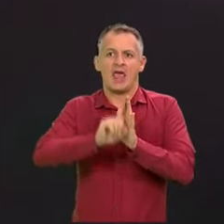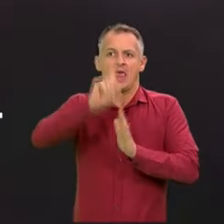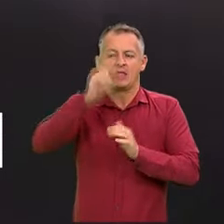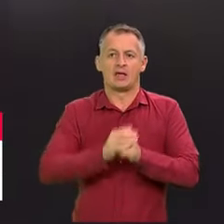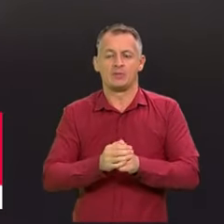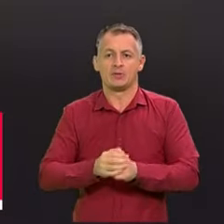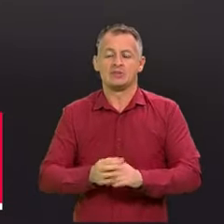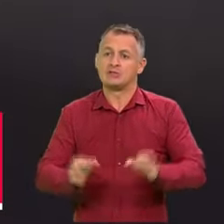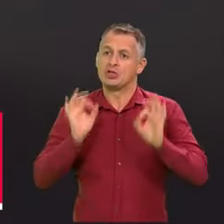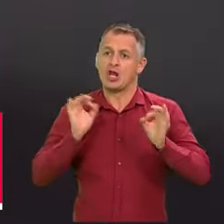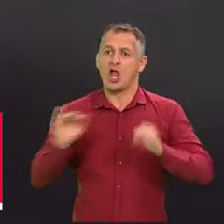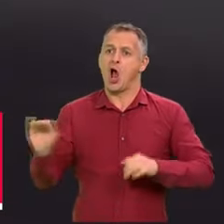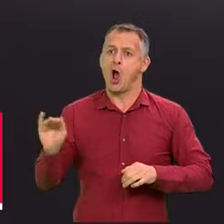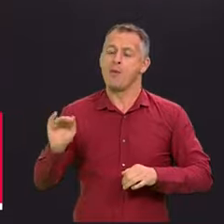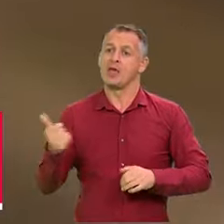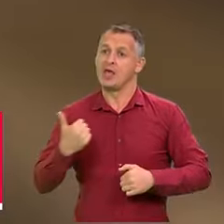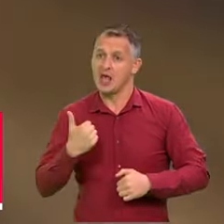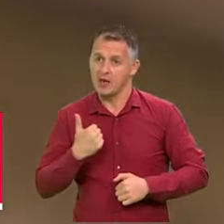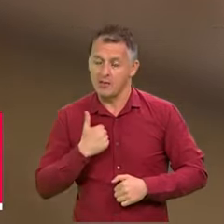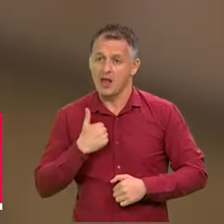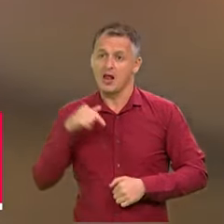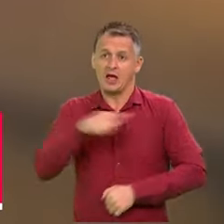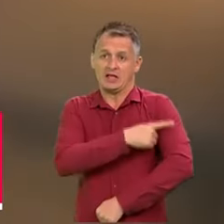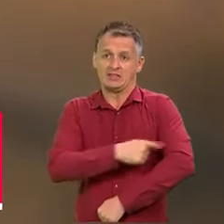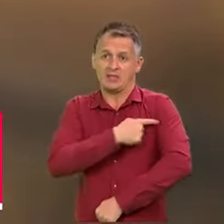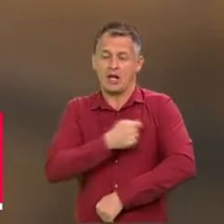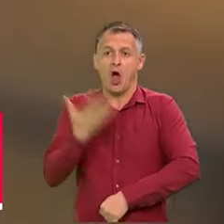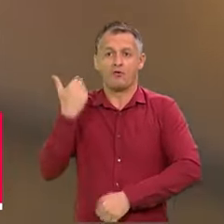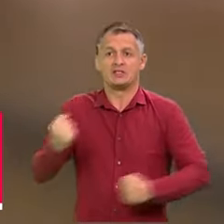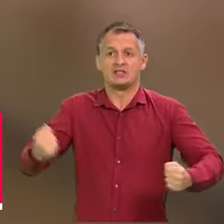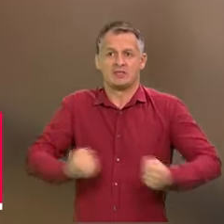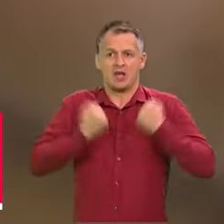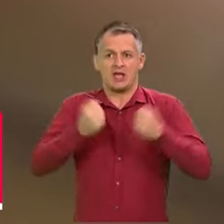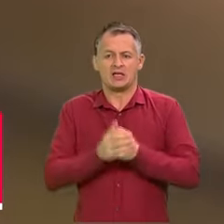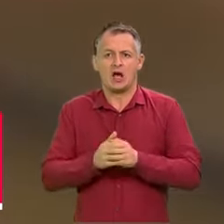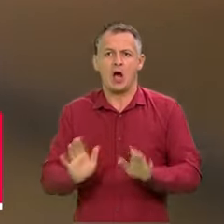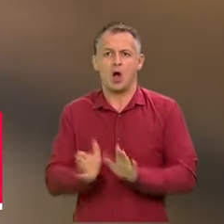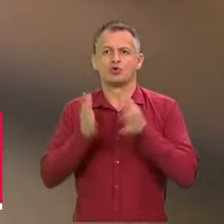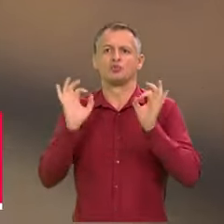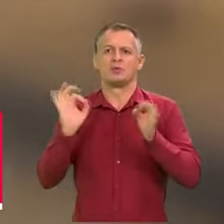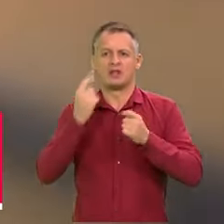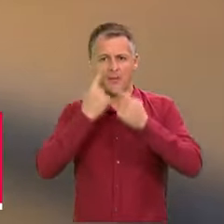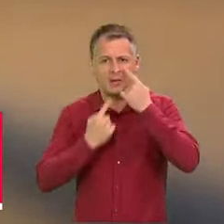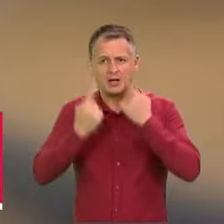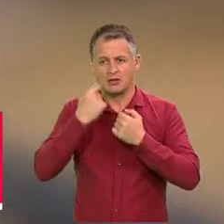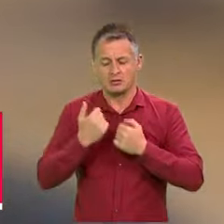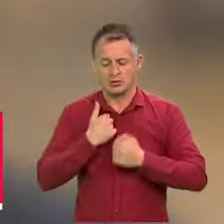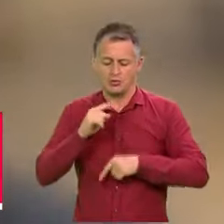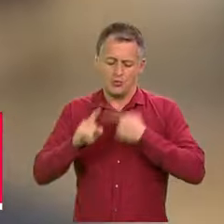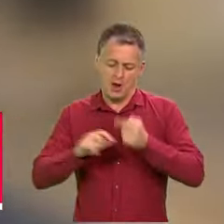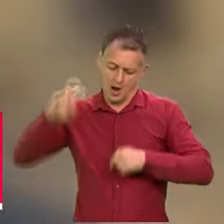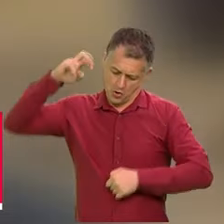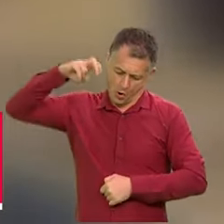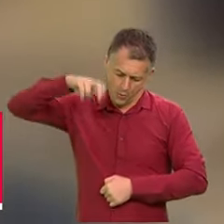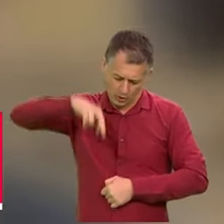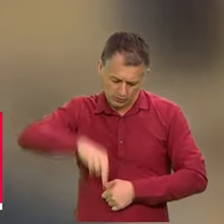Copiii au fost foarte speriați la mine la clinică, vă dați seama, și în special au început să plângă. Aici am coborât încetul, încetul,